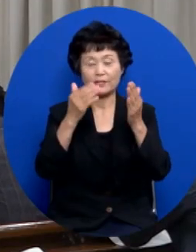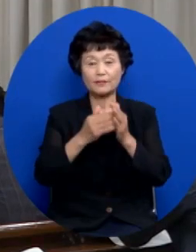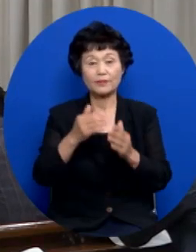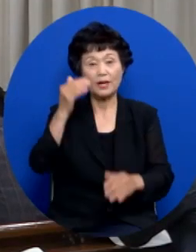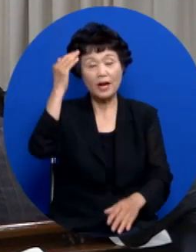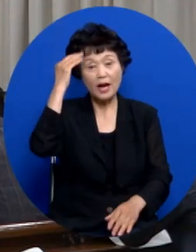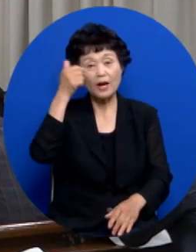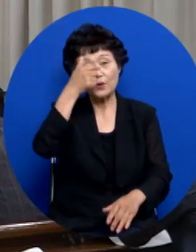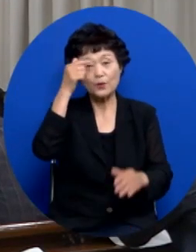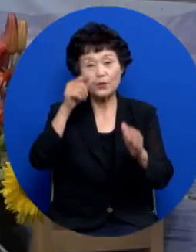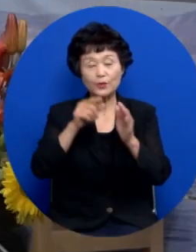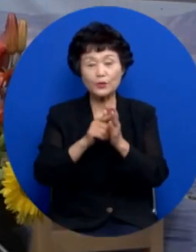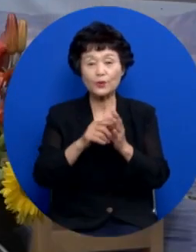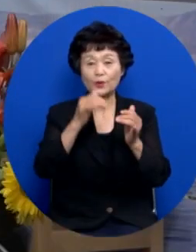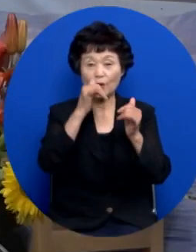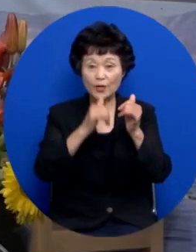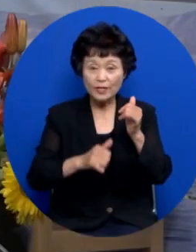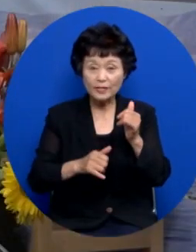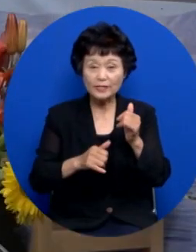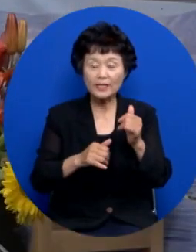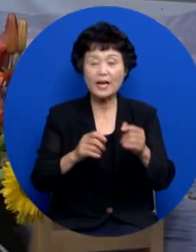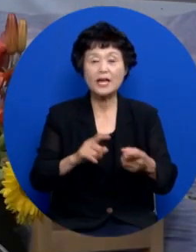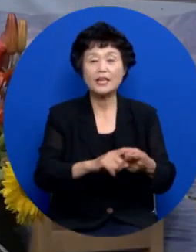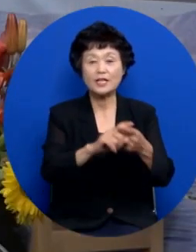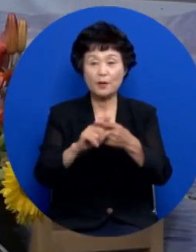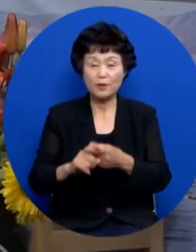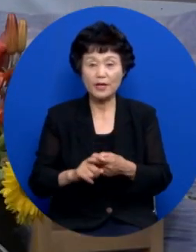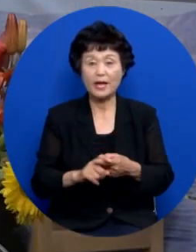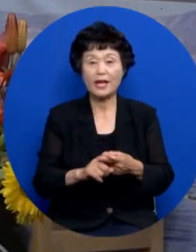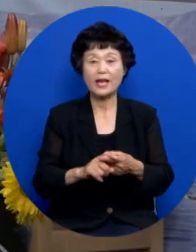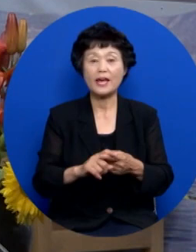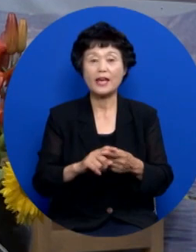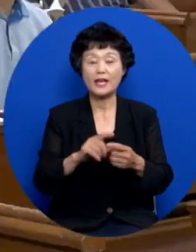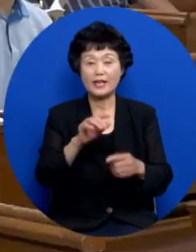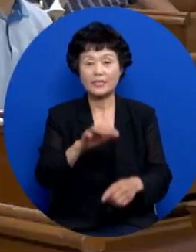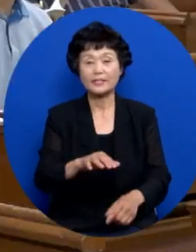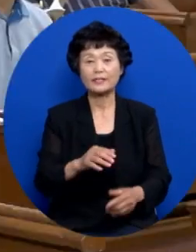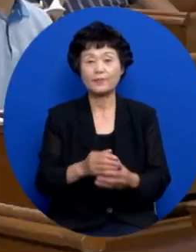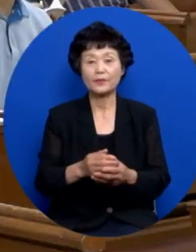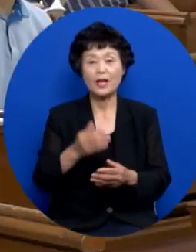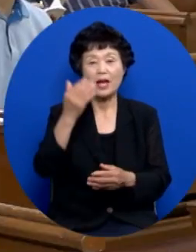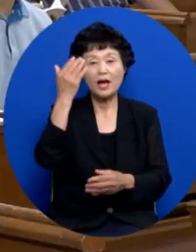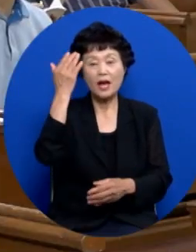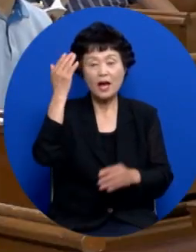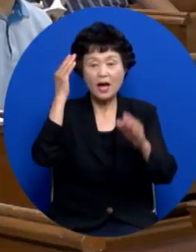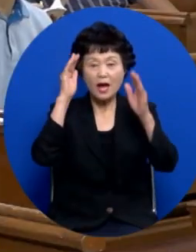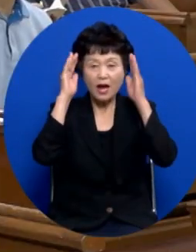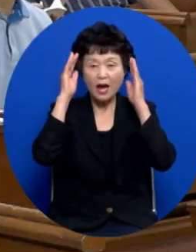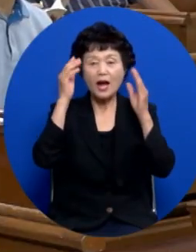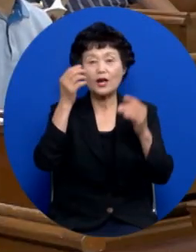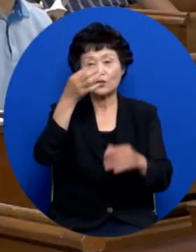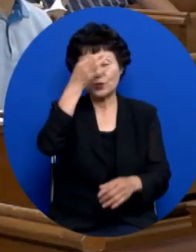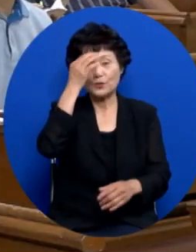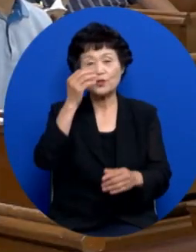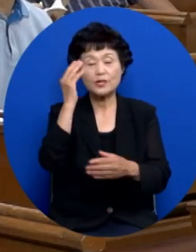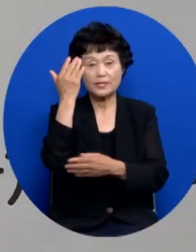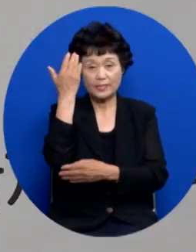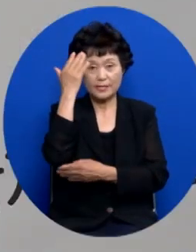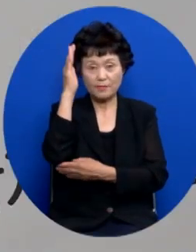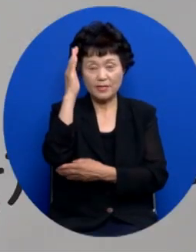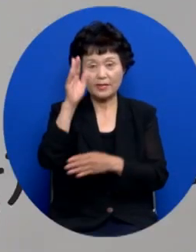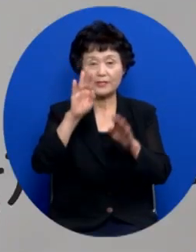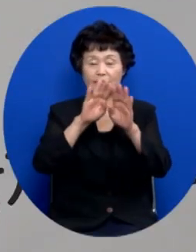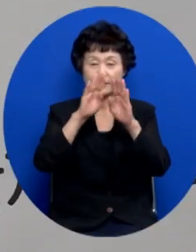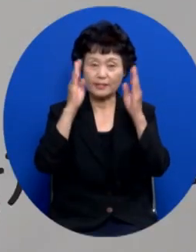한국 기독교 사적 유물협의회는 배위량 선교사 내청도 130주년 기념 학술 세미나를 청도 풍각제일교회에서 개최했습니다